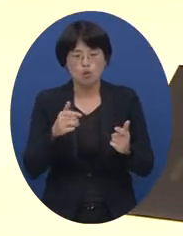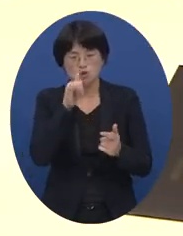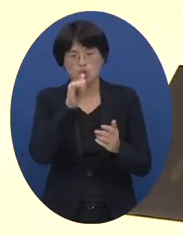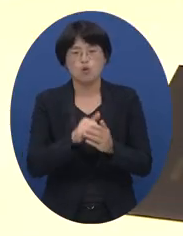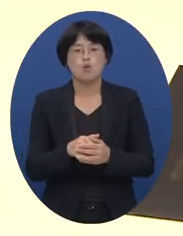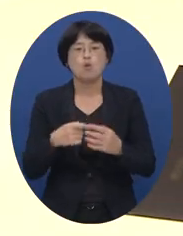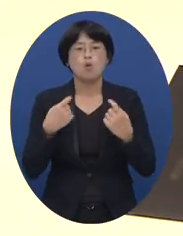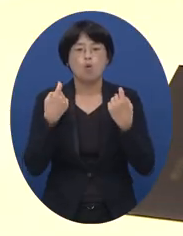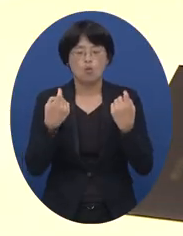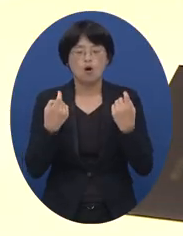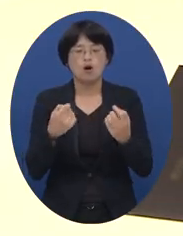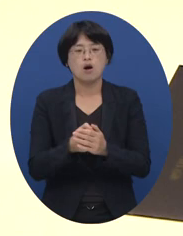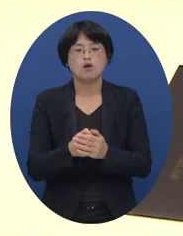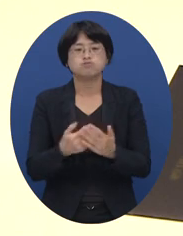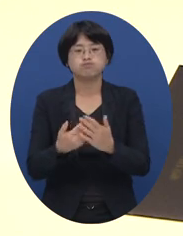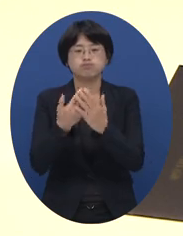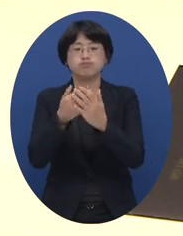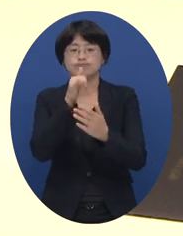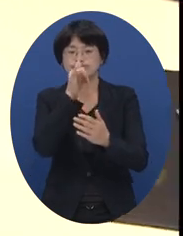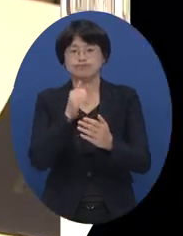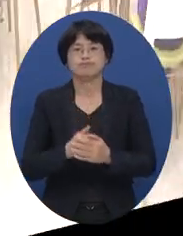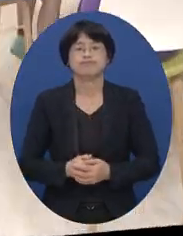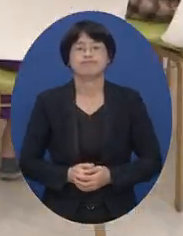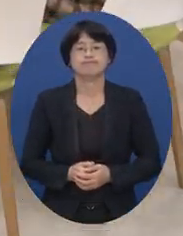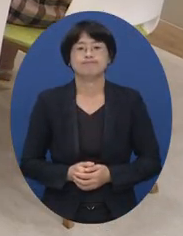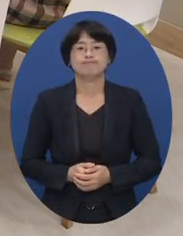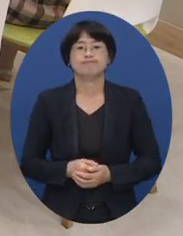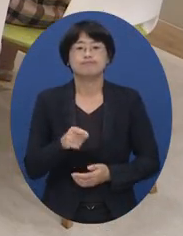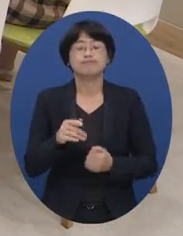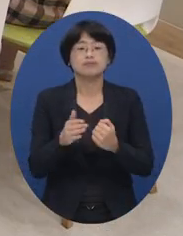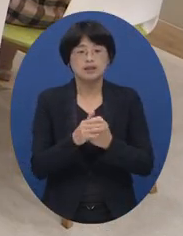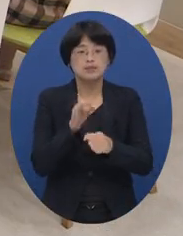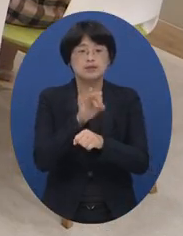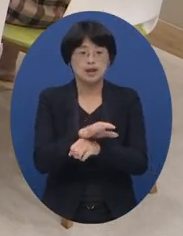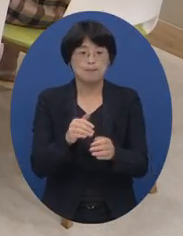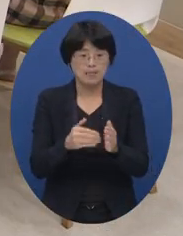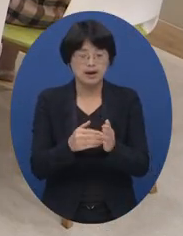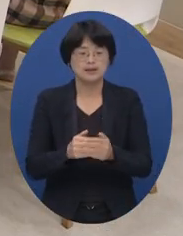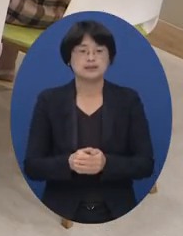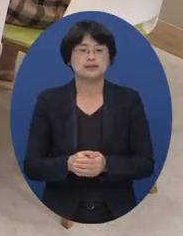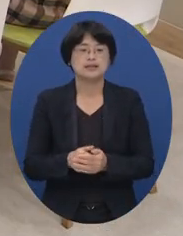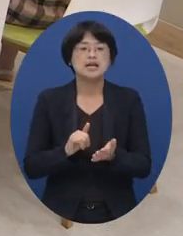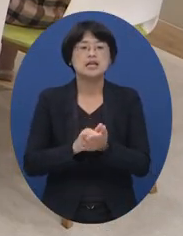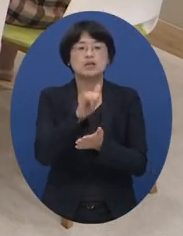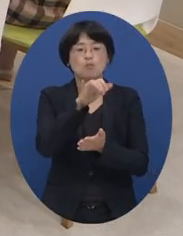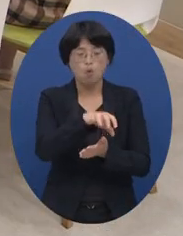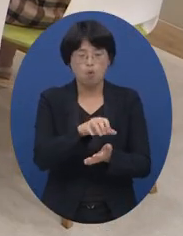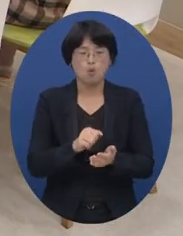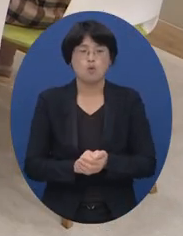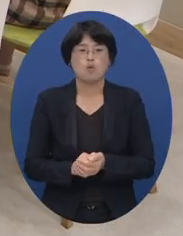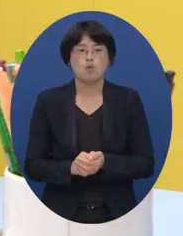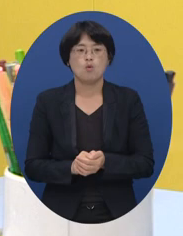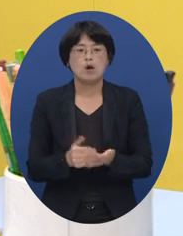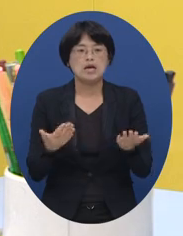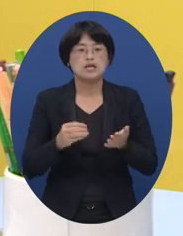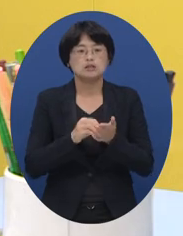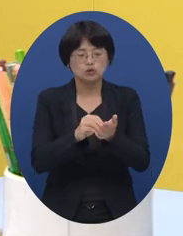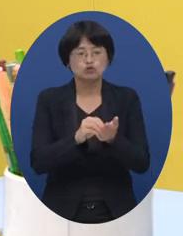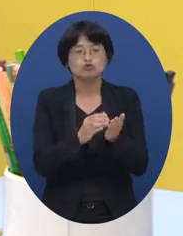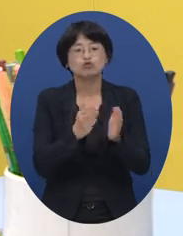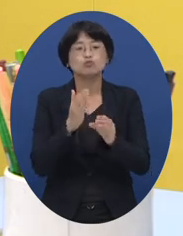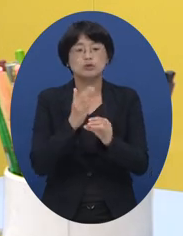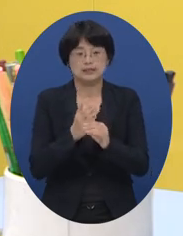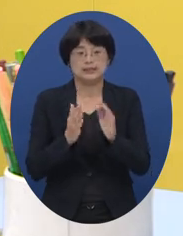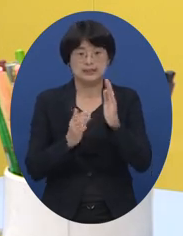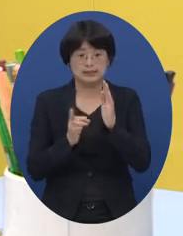띄어 경기도가 우수 정책으로 사들였습니다. 김포는 취업 준비생을 도서관 큐레이터로 취업시키는 정책을